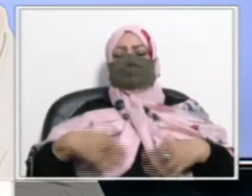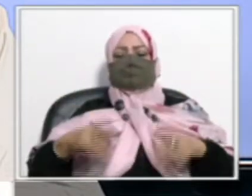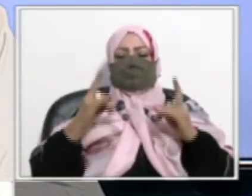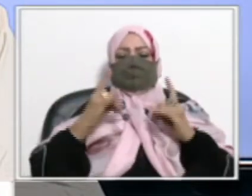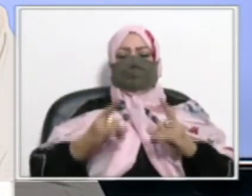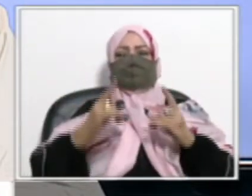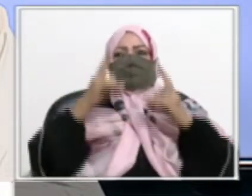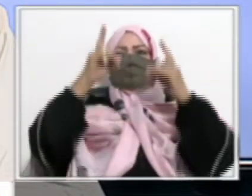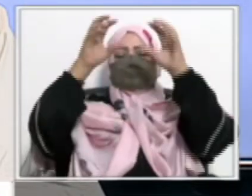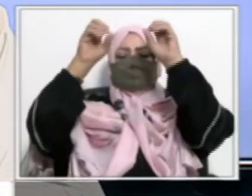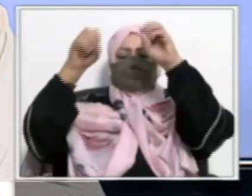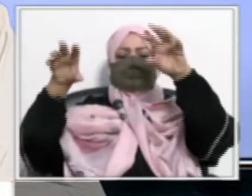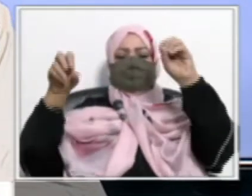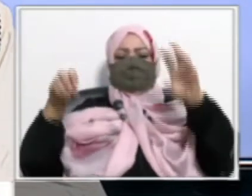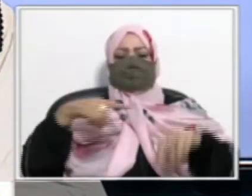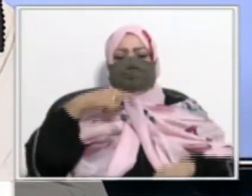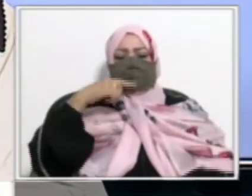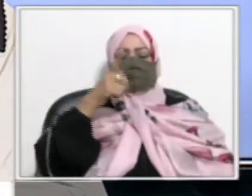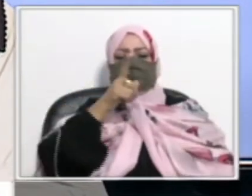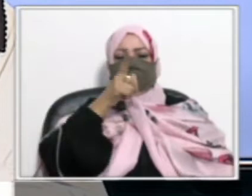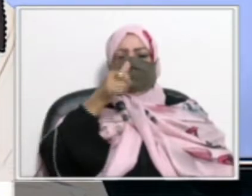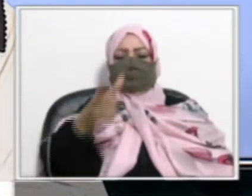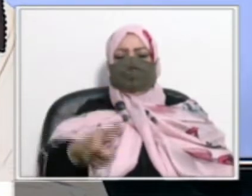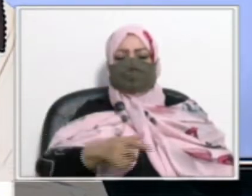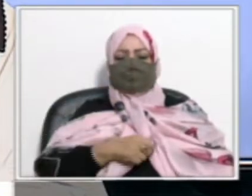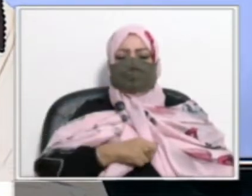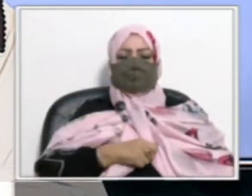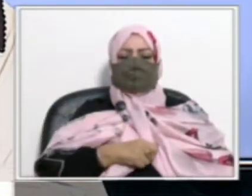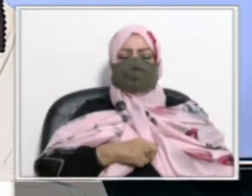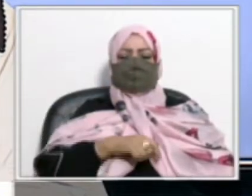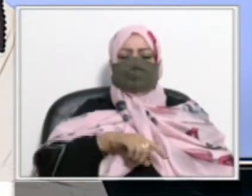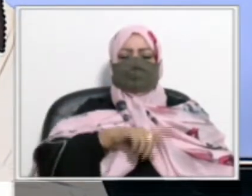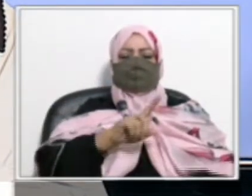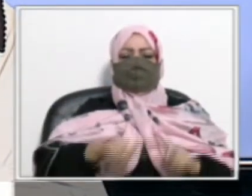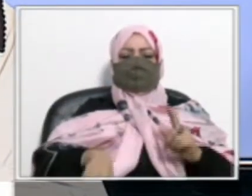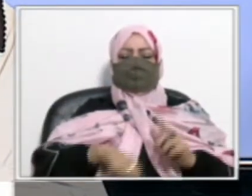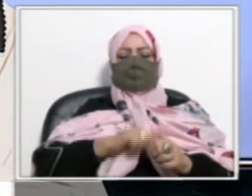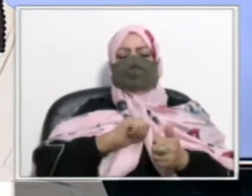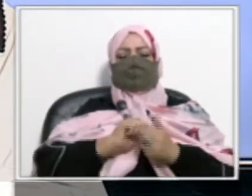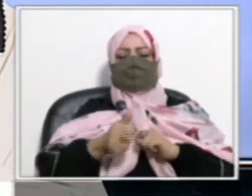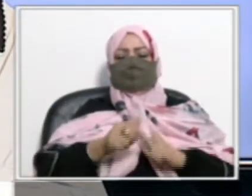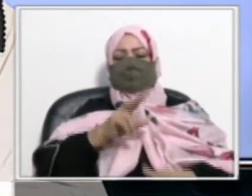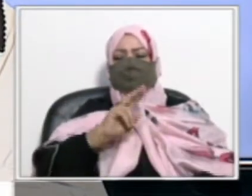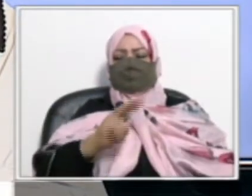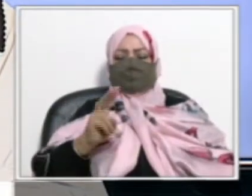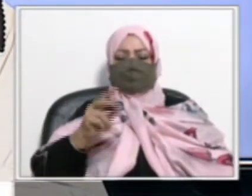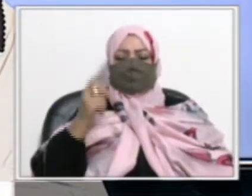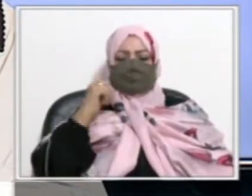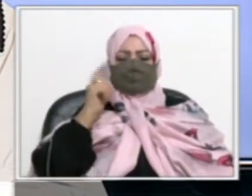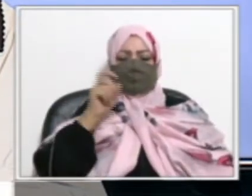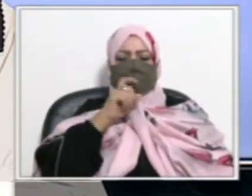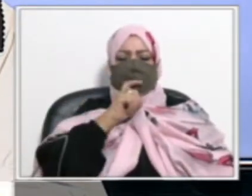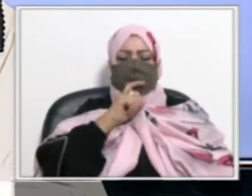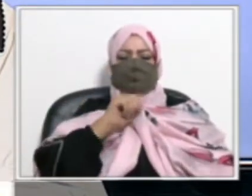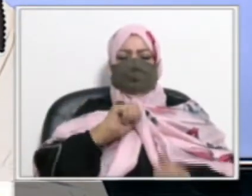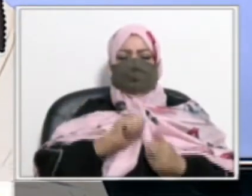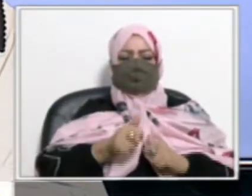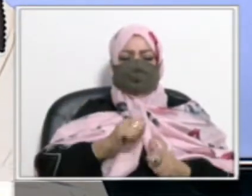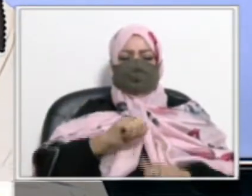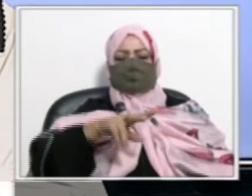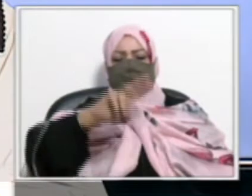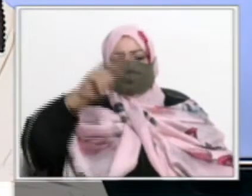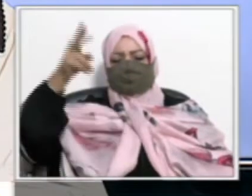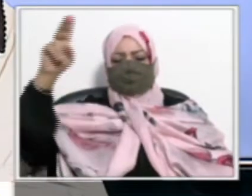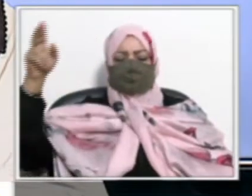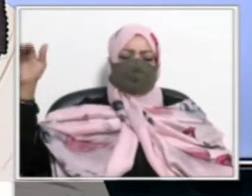زوجها وشندار وشندار وشندار، هذا الكلام موجود يعني تعدت عليه حاجات هلبة. ولكن بارك الله فيك ورحم الله والديك. في الحلقة